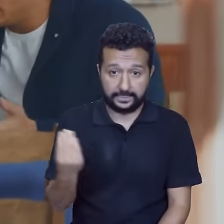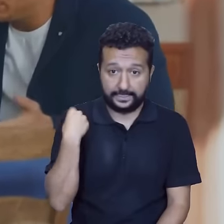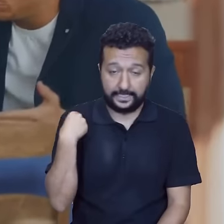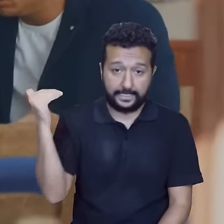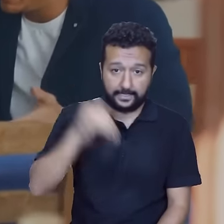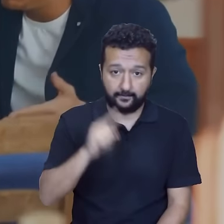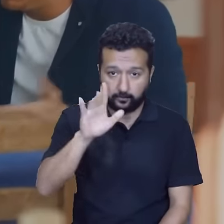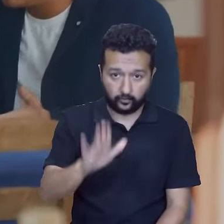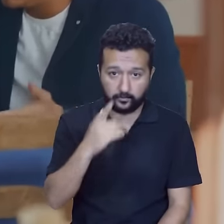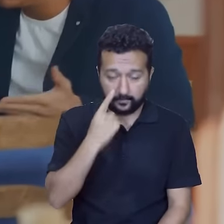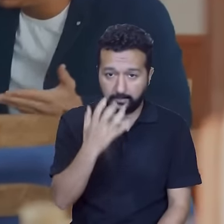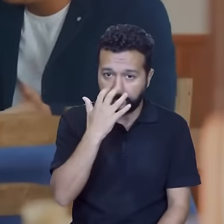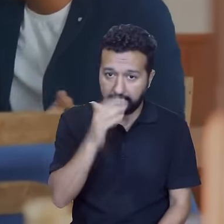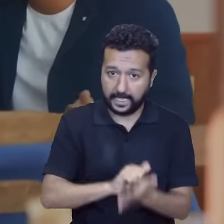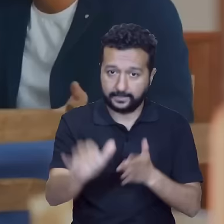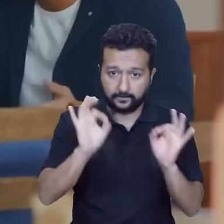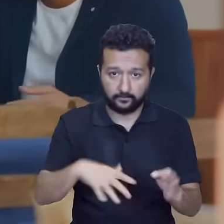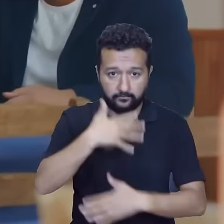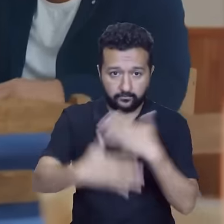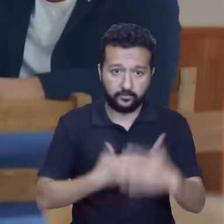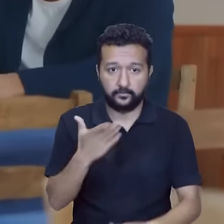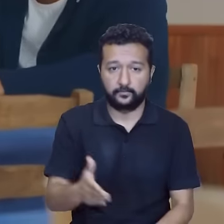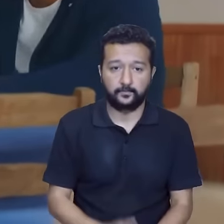Daha yeni geldik, bir dur bakalım, bir bekle her şey, allak bullak.